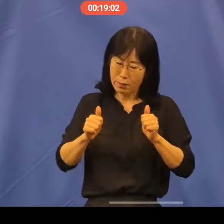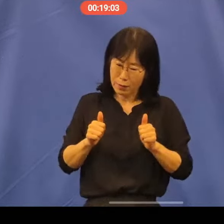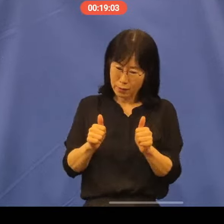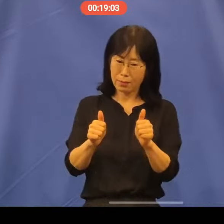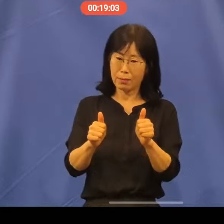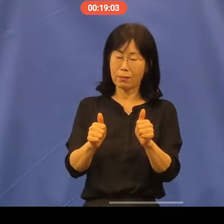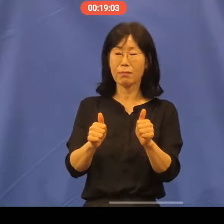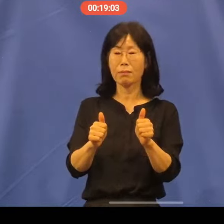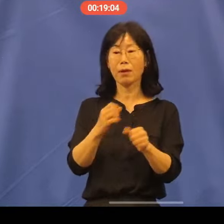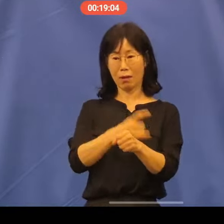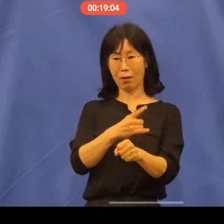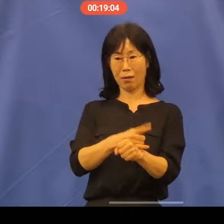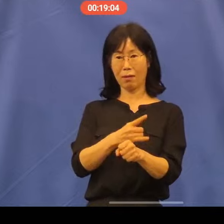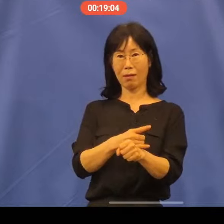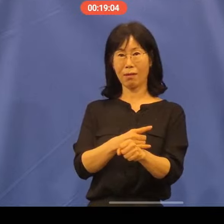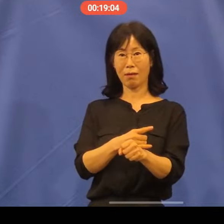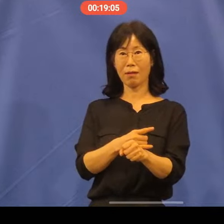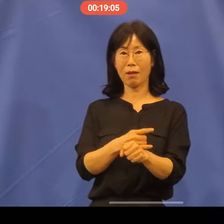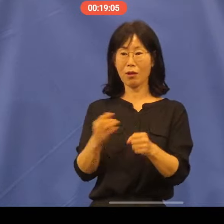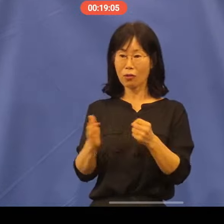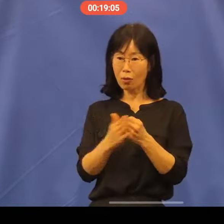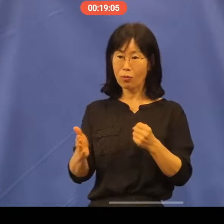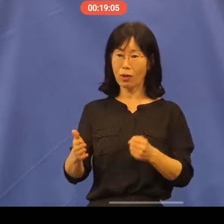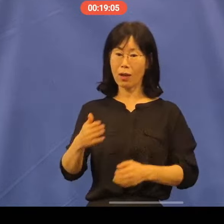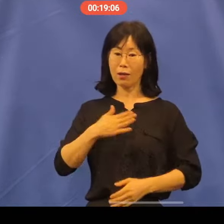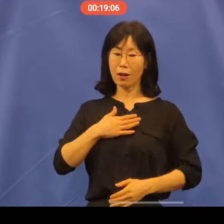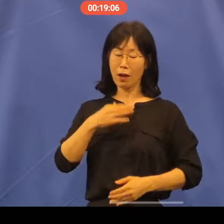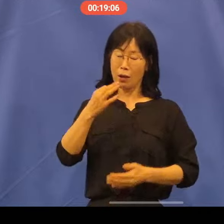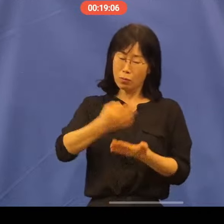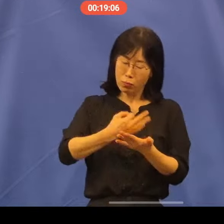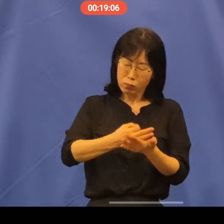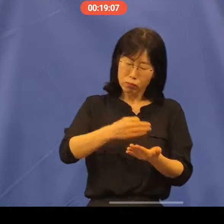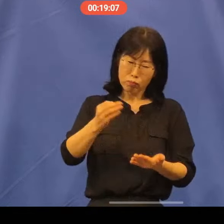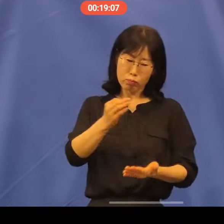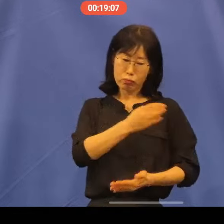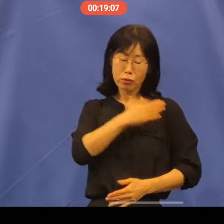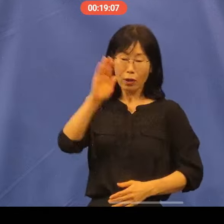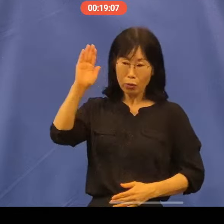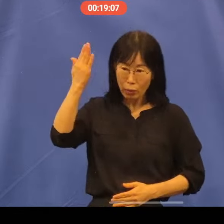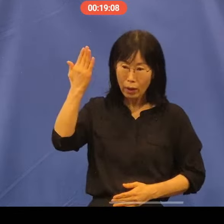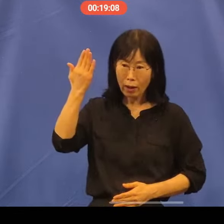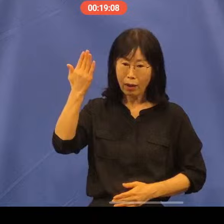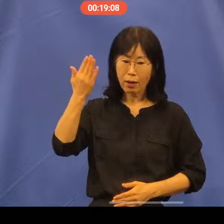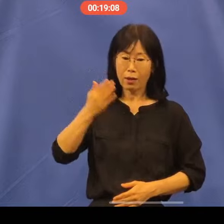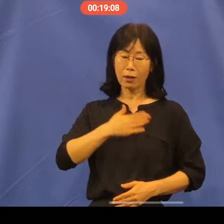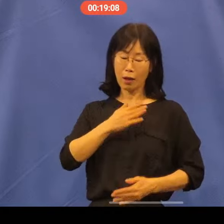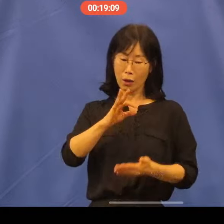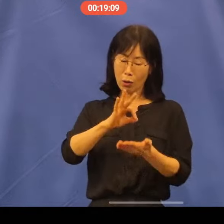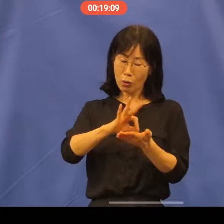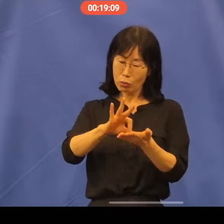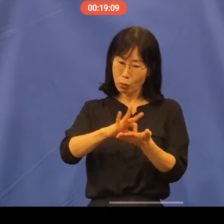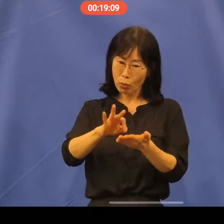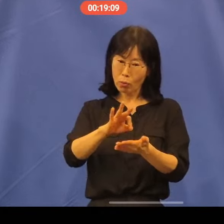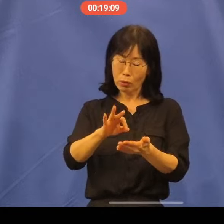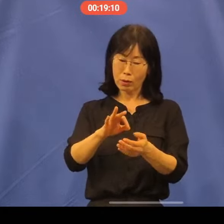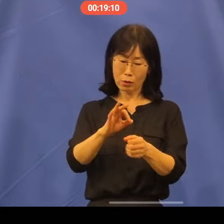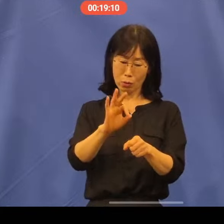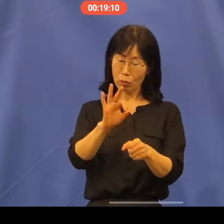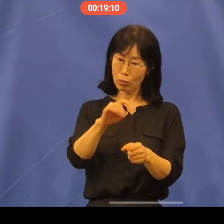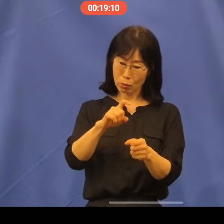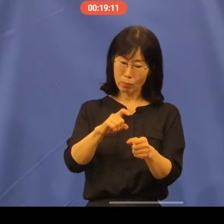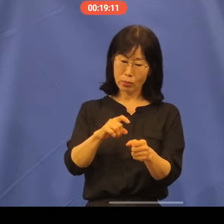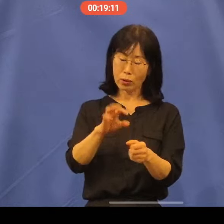분명하기 때문에 돈이 들어와도 방향이 분명해요. 돈의 방향이 정해져 있는 거예요. 목적을 모르면 어때요? 돈을